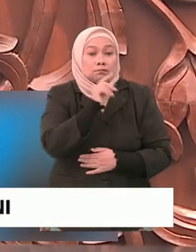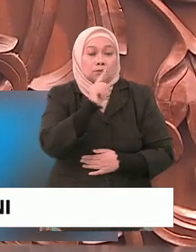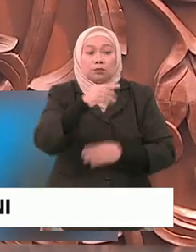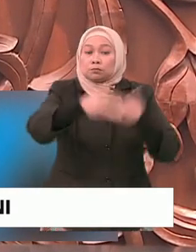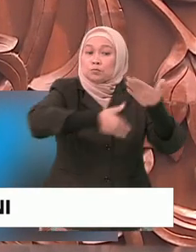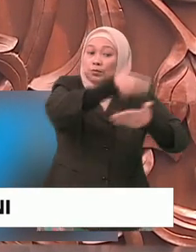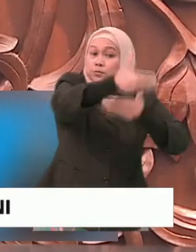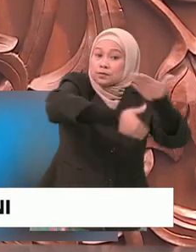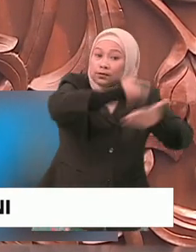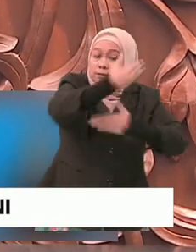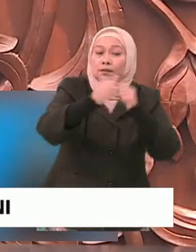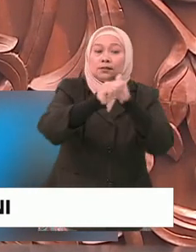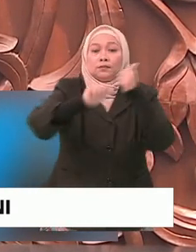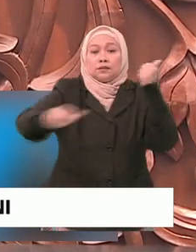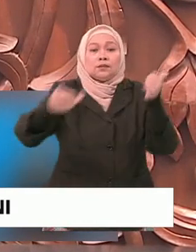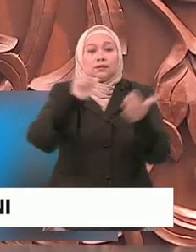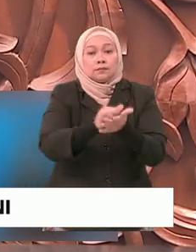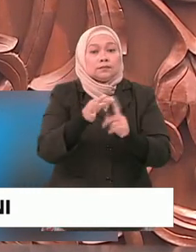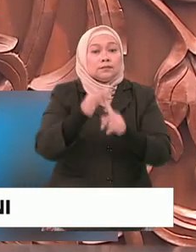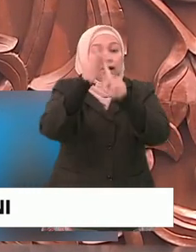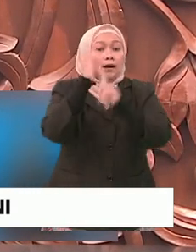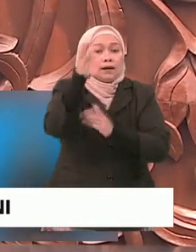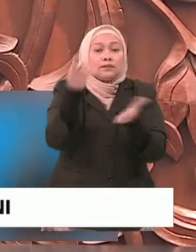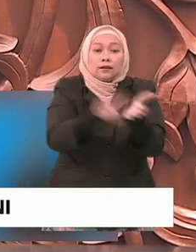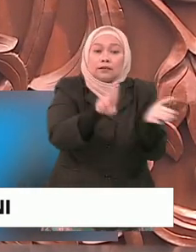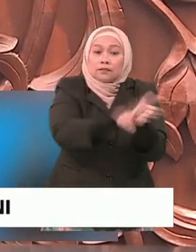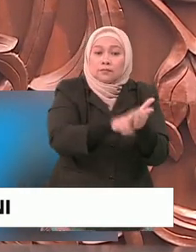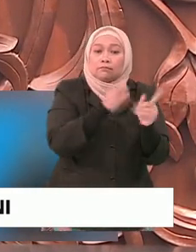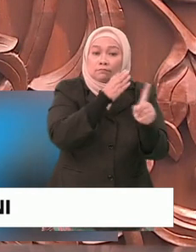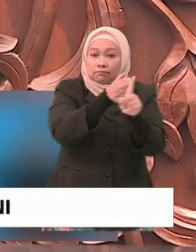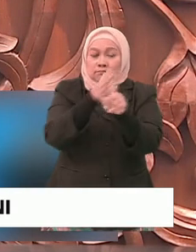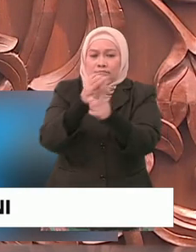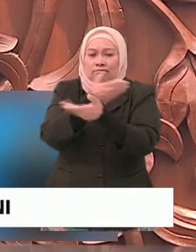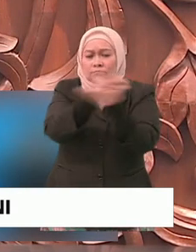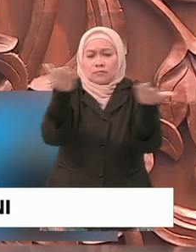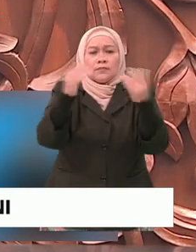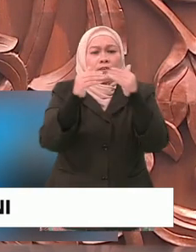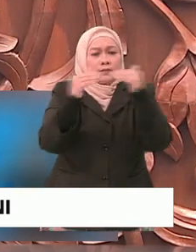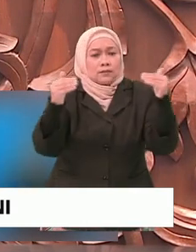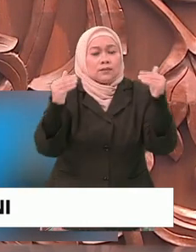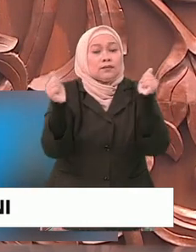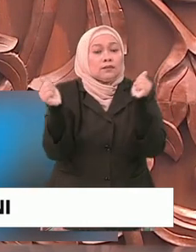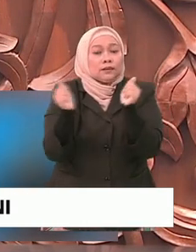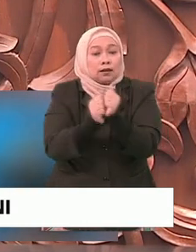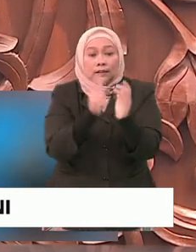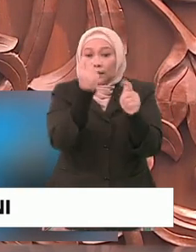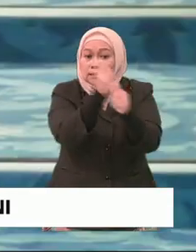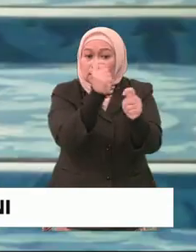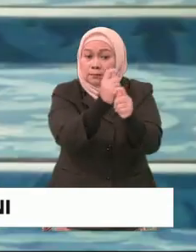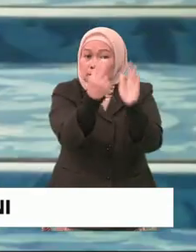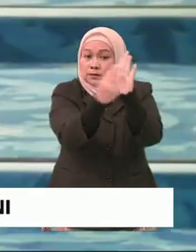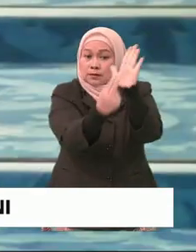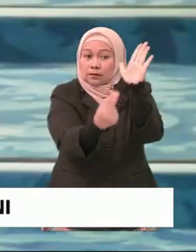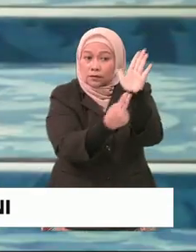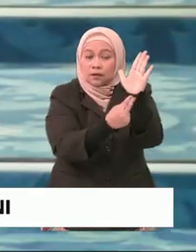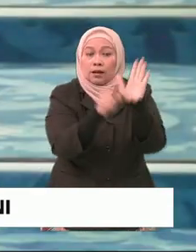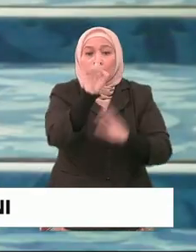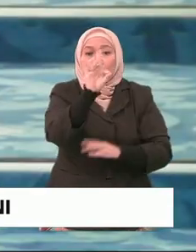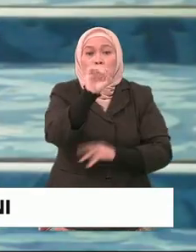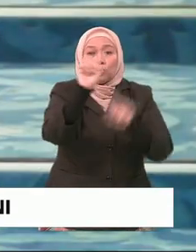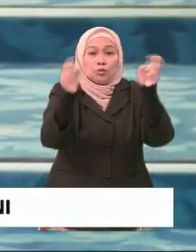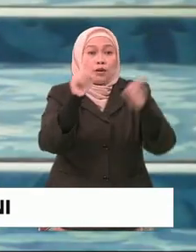segala prosiding dalam jawatankuasa brankas akan direpotkan dalam satu penyata selaras dengan ketetapan peraturan mesra 80 kurungan